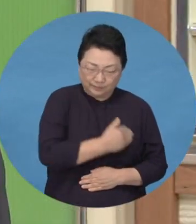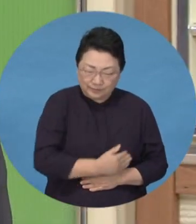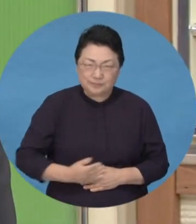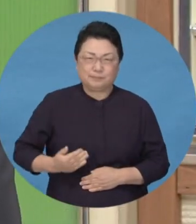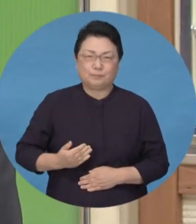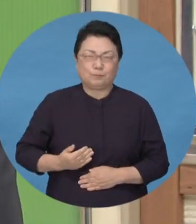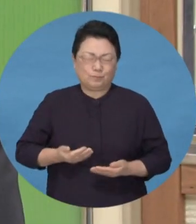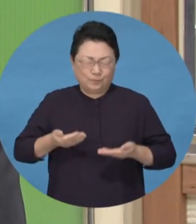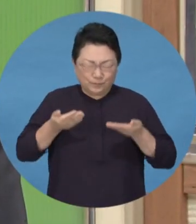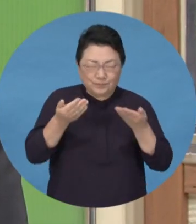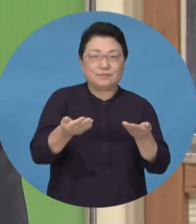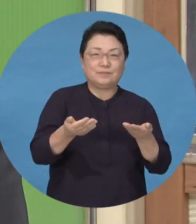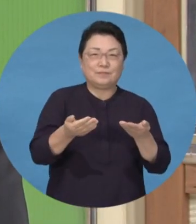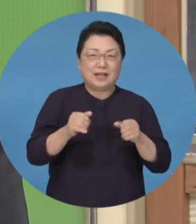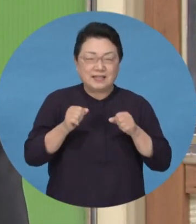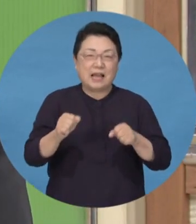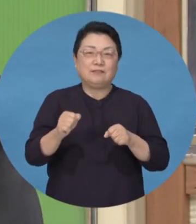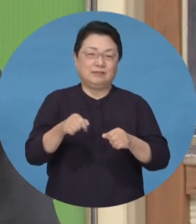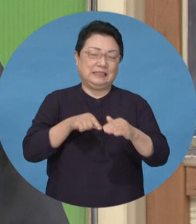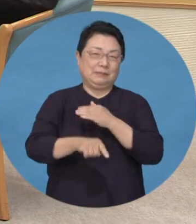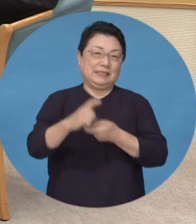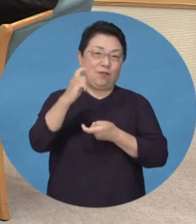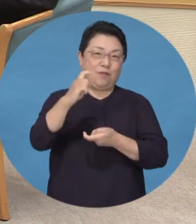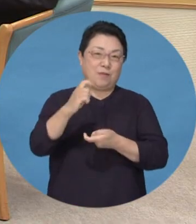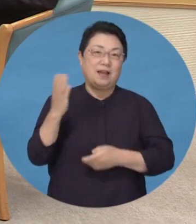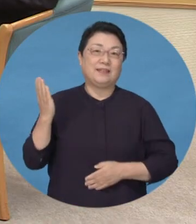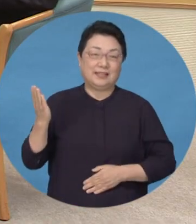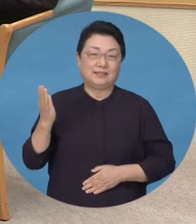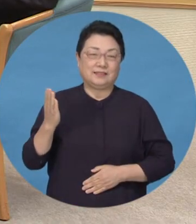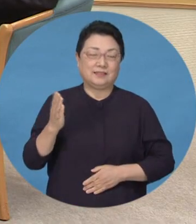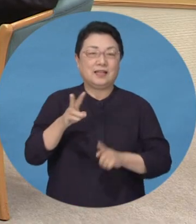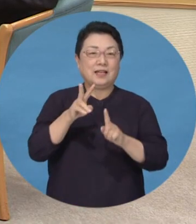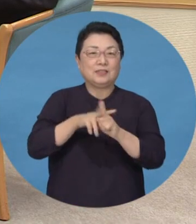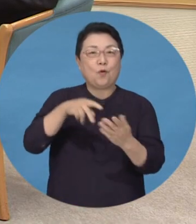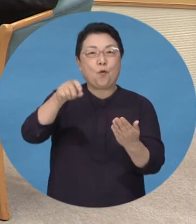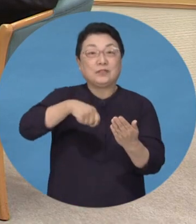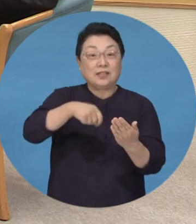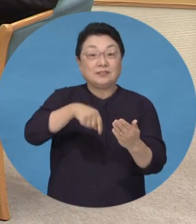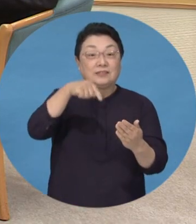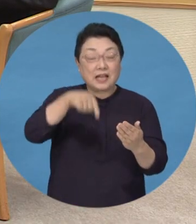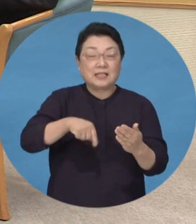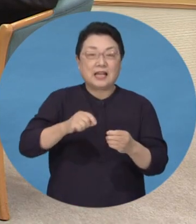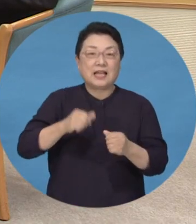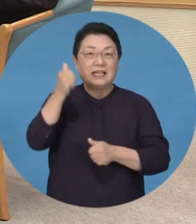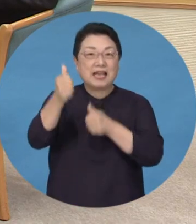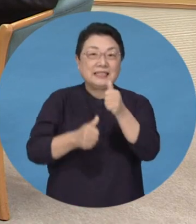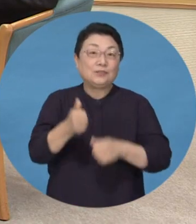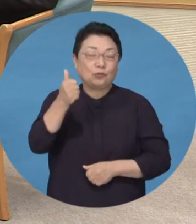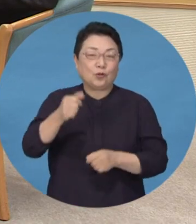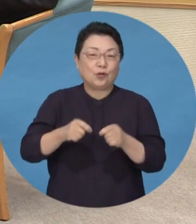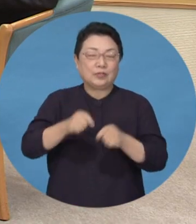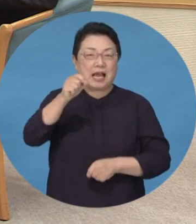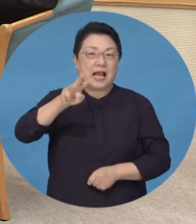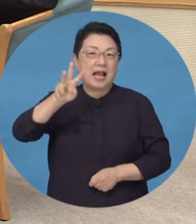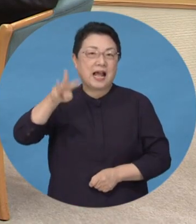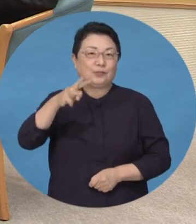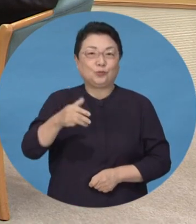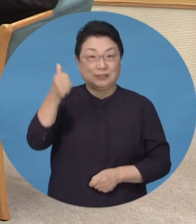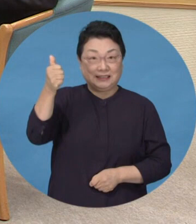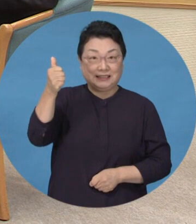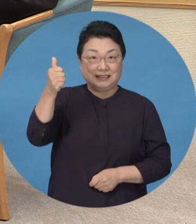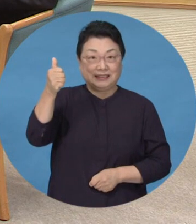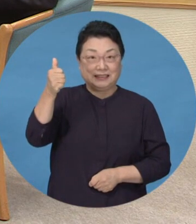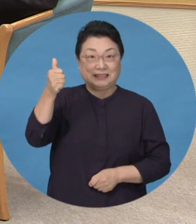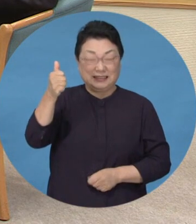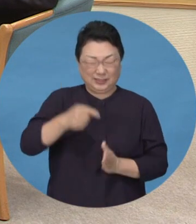というぐらいの4文字ですけれどもあの小説なんかではこう高杉晋作がこの言葉をよく